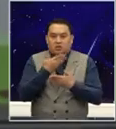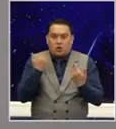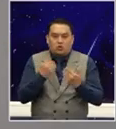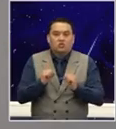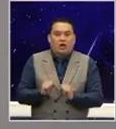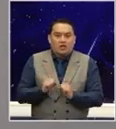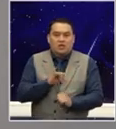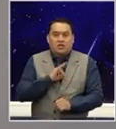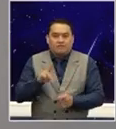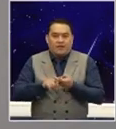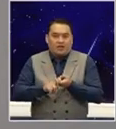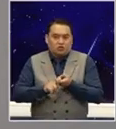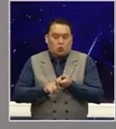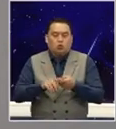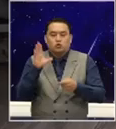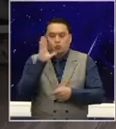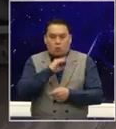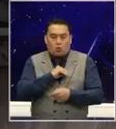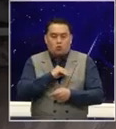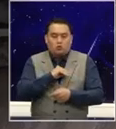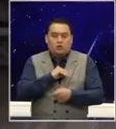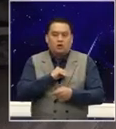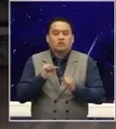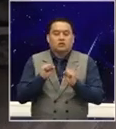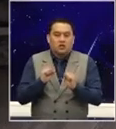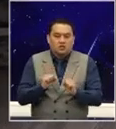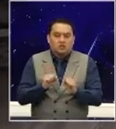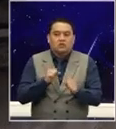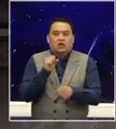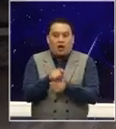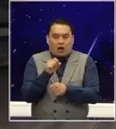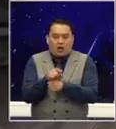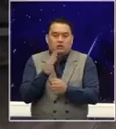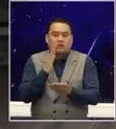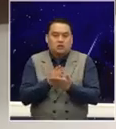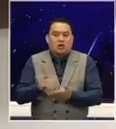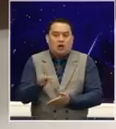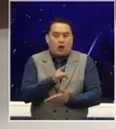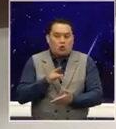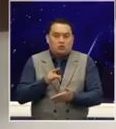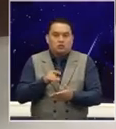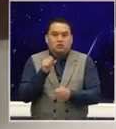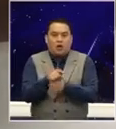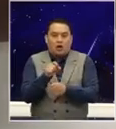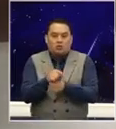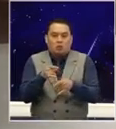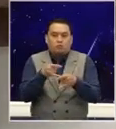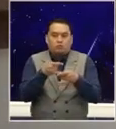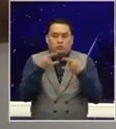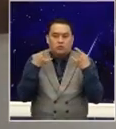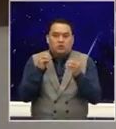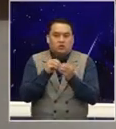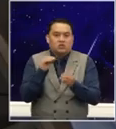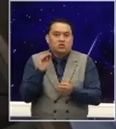защитить от инфекции, уверены портные, смогут не хуже. И на их изделия уже есть заказы. К примеру, районные власти сделали заявку на пошив 10